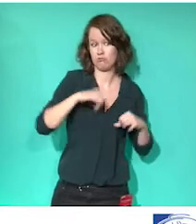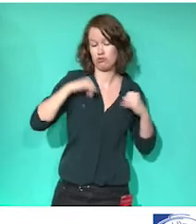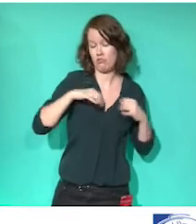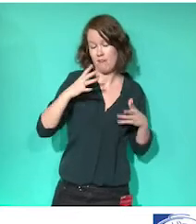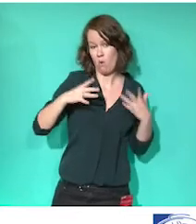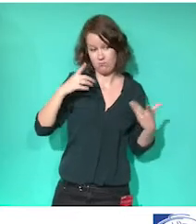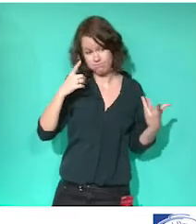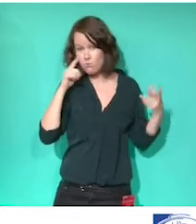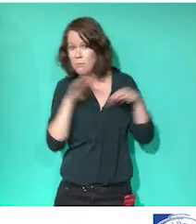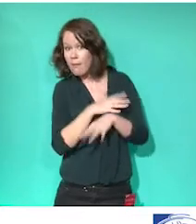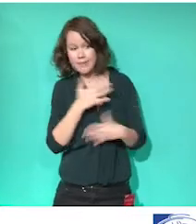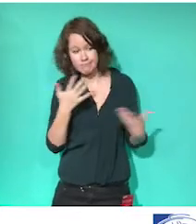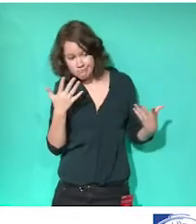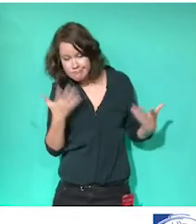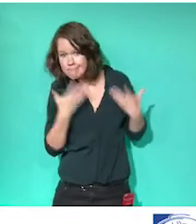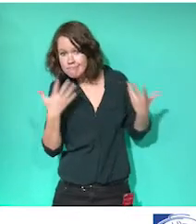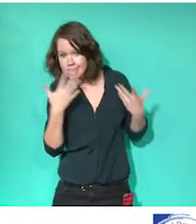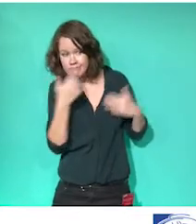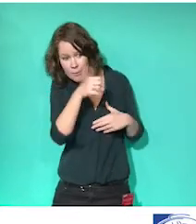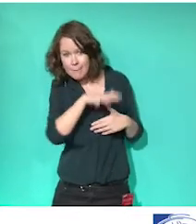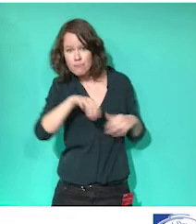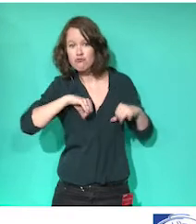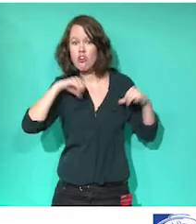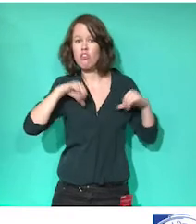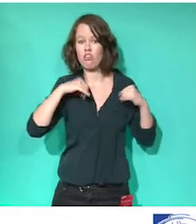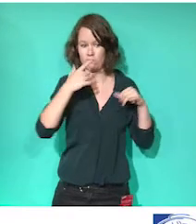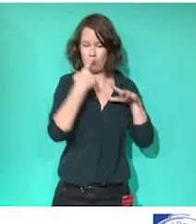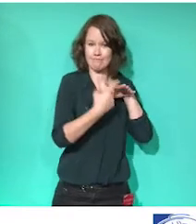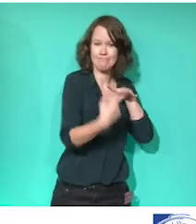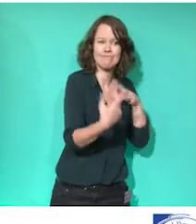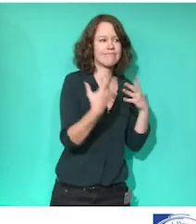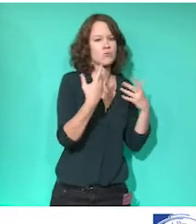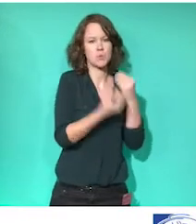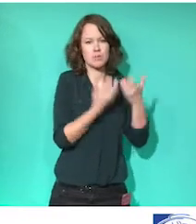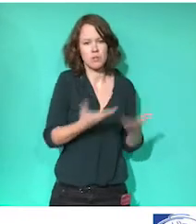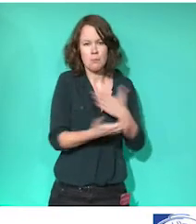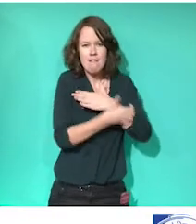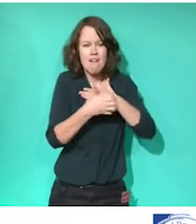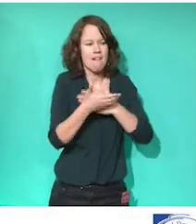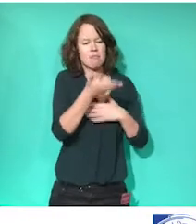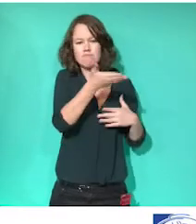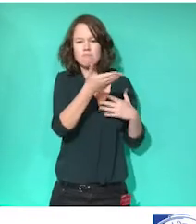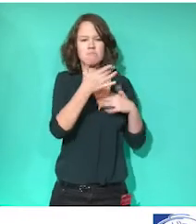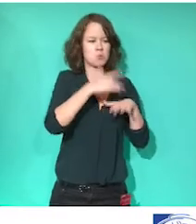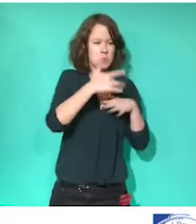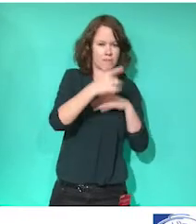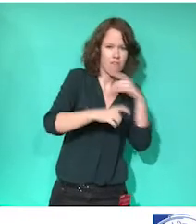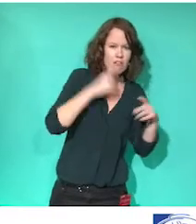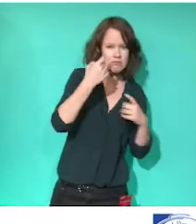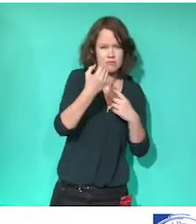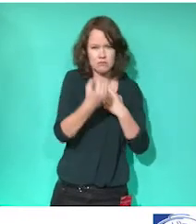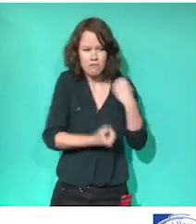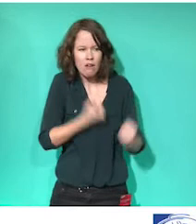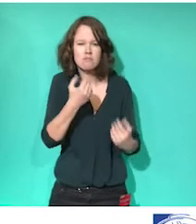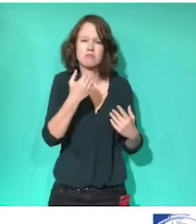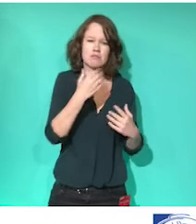d'abord, c'est toujours difficile de s'exprimer. Ce sont des jeunes en situation d'exclusion, de précarité, victimes de violences sexistes et sexuelles.